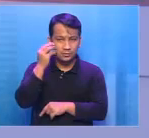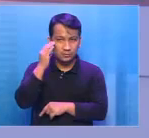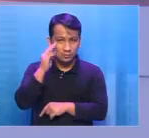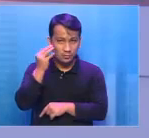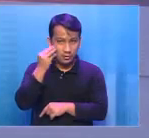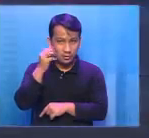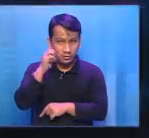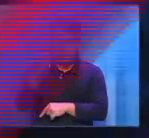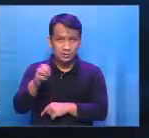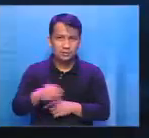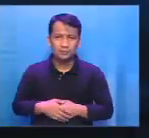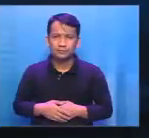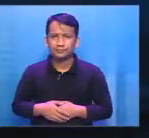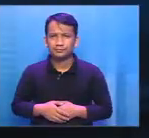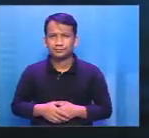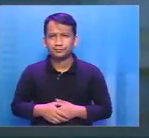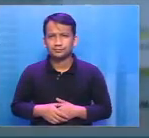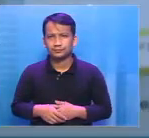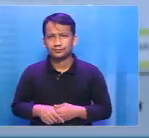Enriquez.